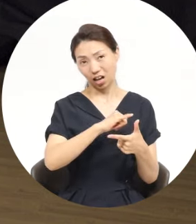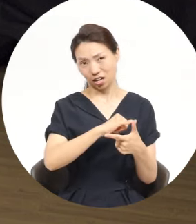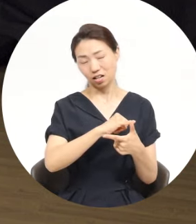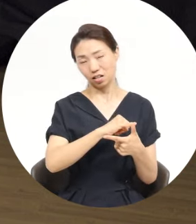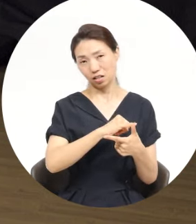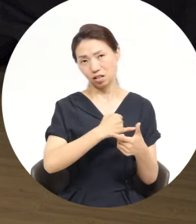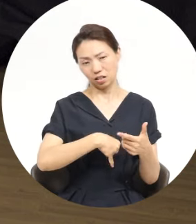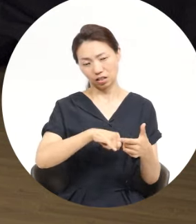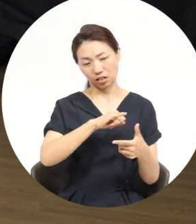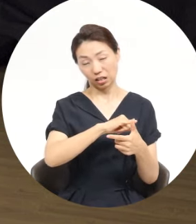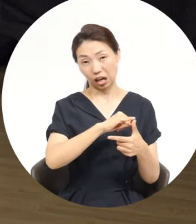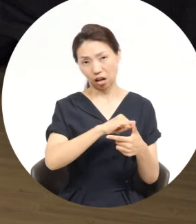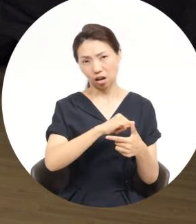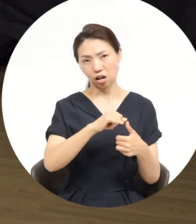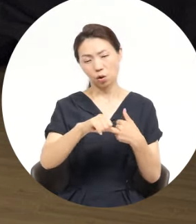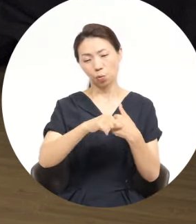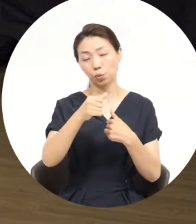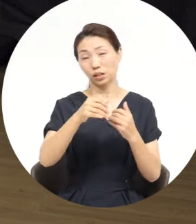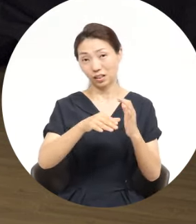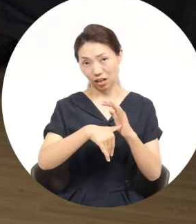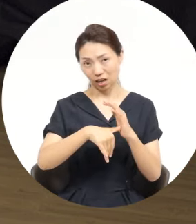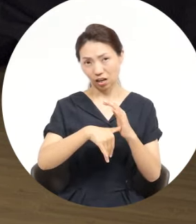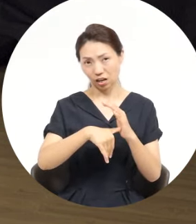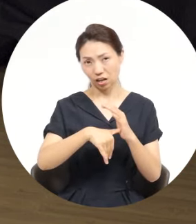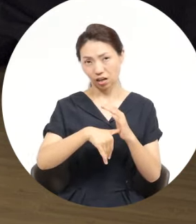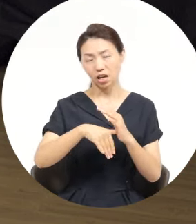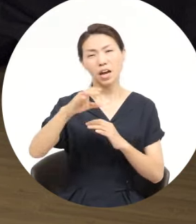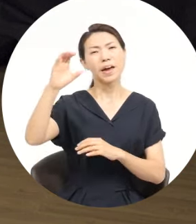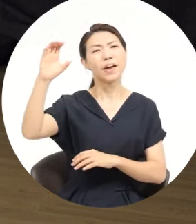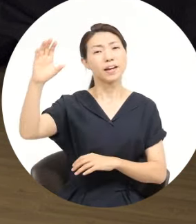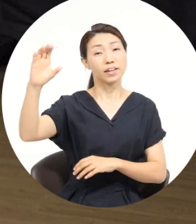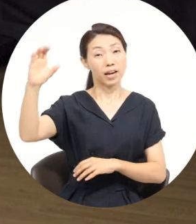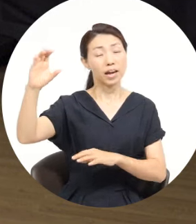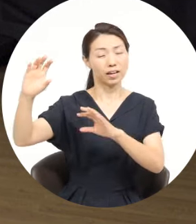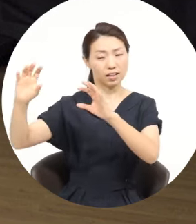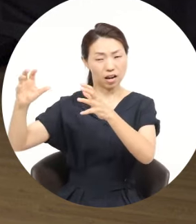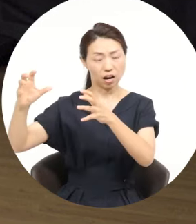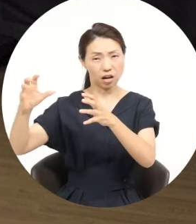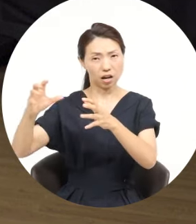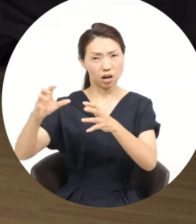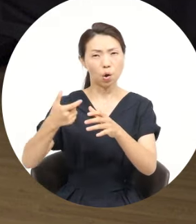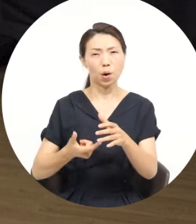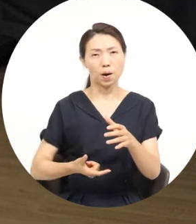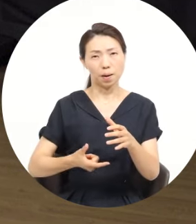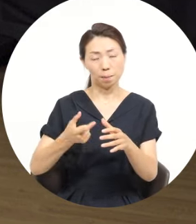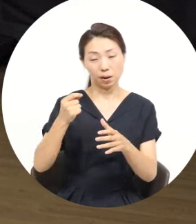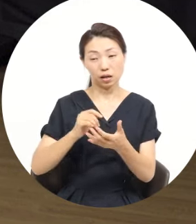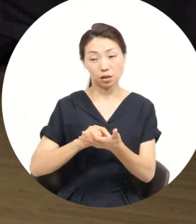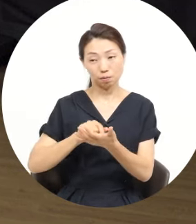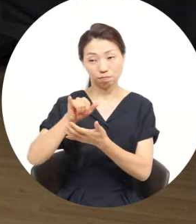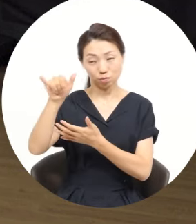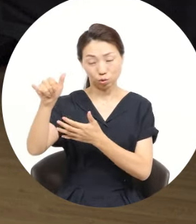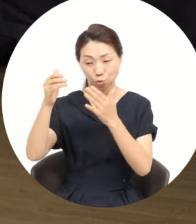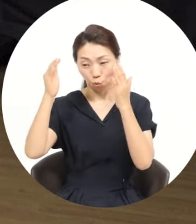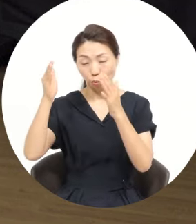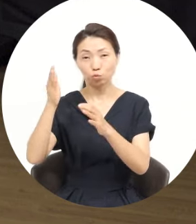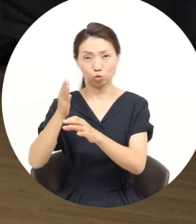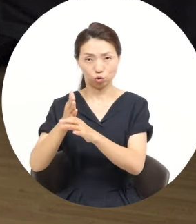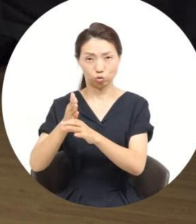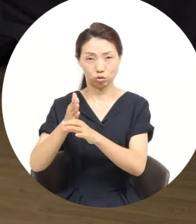5학년 때 작은 아이들하고 캐나다로 조기 유학을 왔습니다. 아직 작은 애가